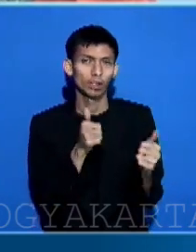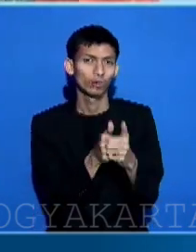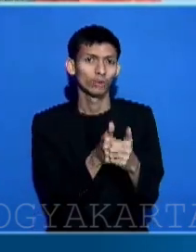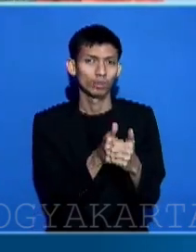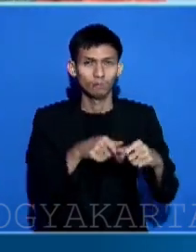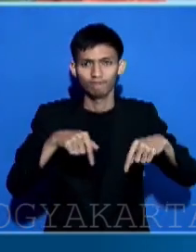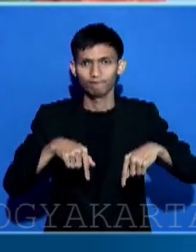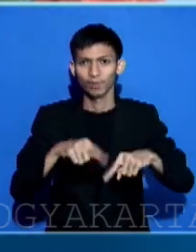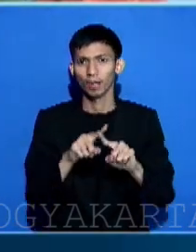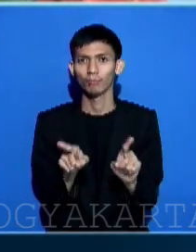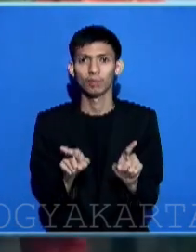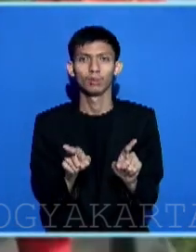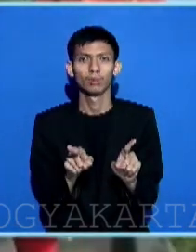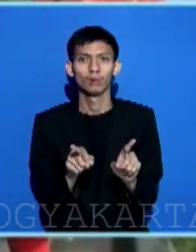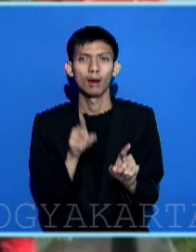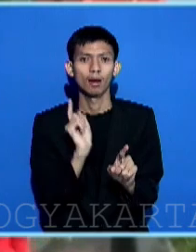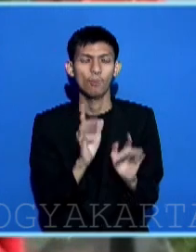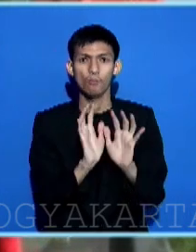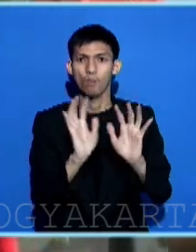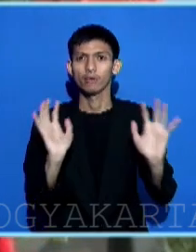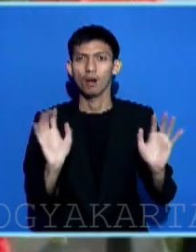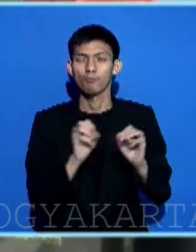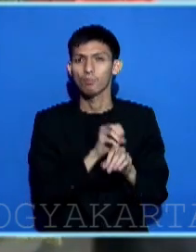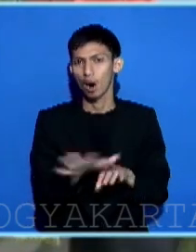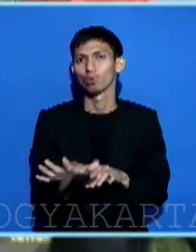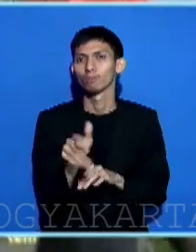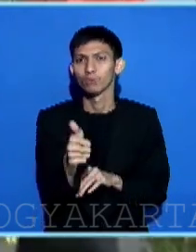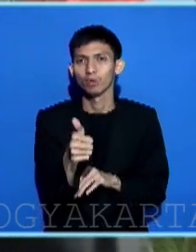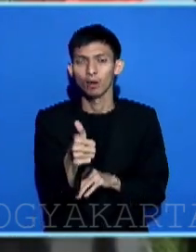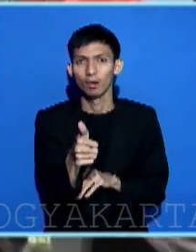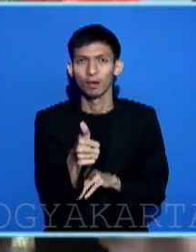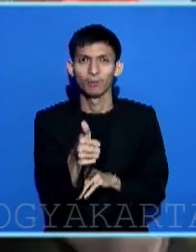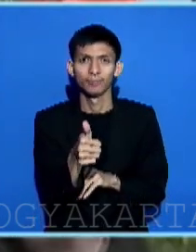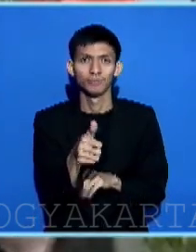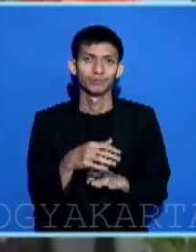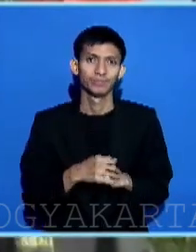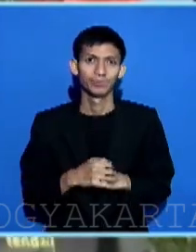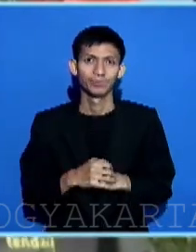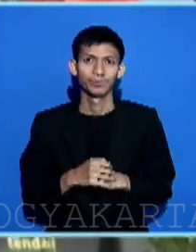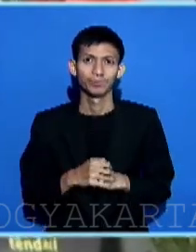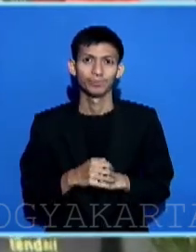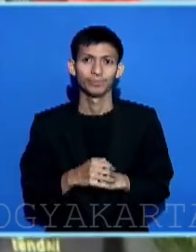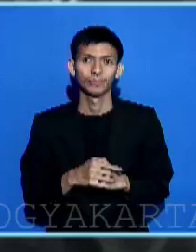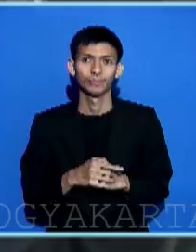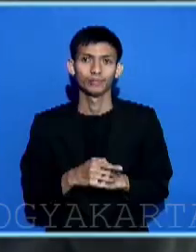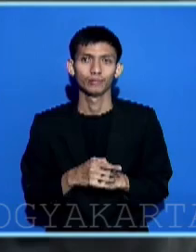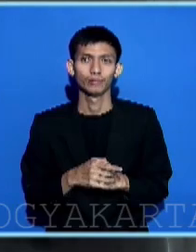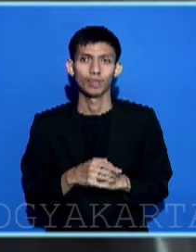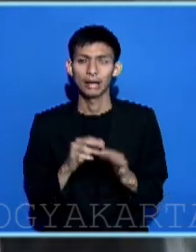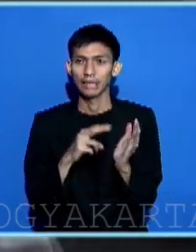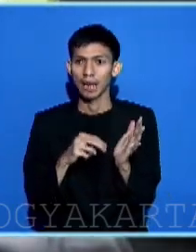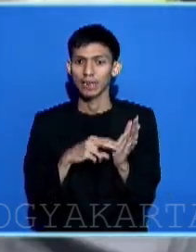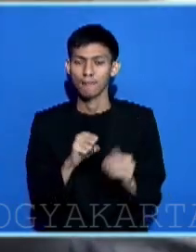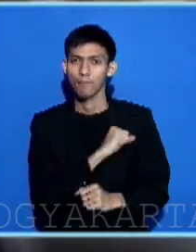ini akan tetapi sedikit banyak ini akan berpengaruh terhadap internalisasi khususnya nilai-nilai kebangsaan bagi generasi muda untuk